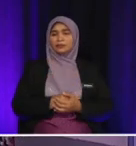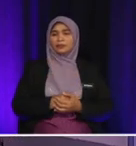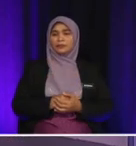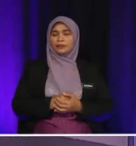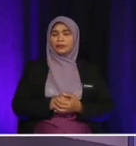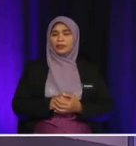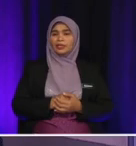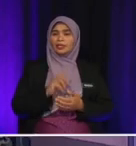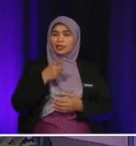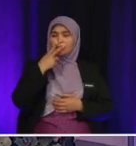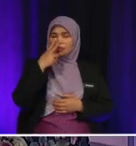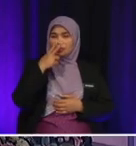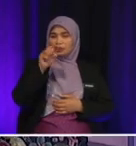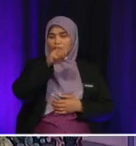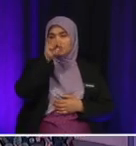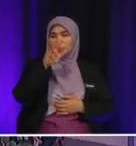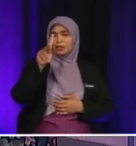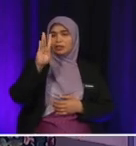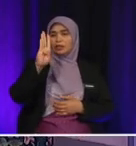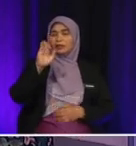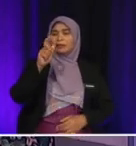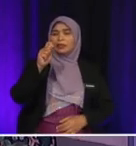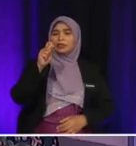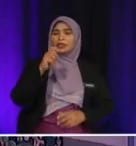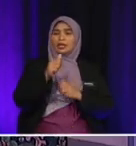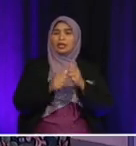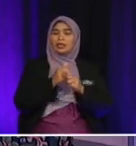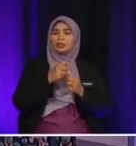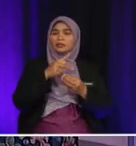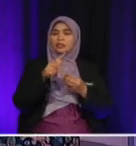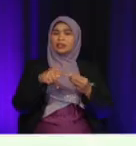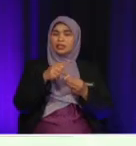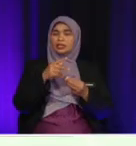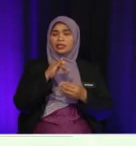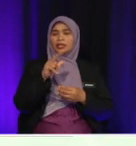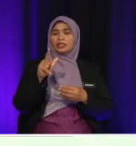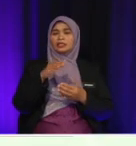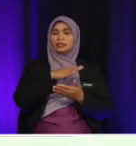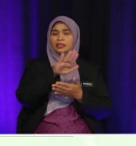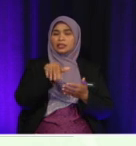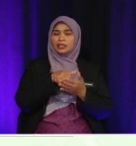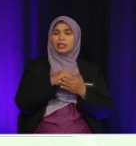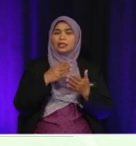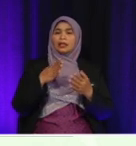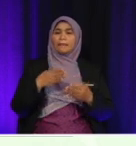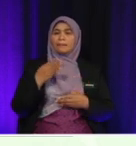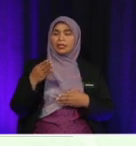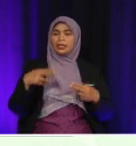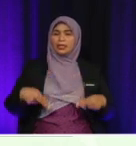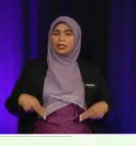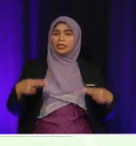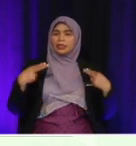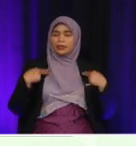pula soalan kebat kat sini ya alam sekitar ialah segala benda hidup jadi dua adab menjaga alam sekitar untuk soalan